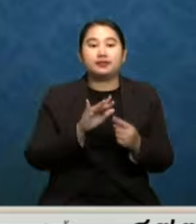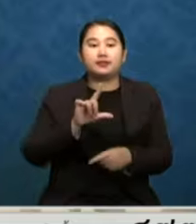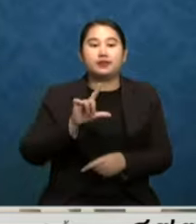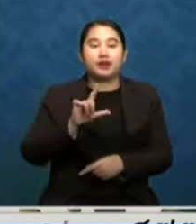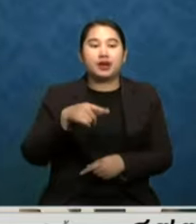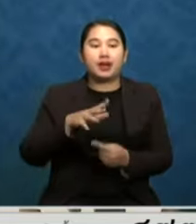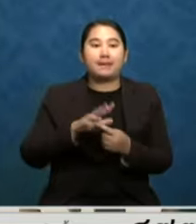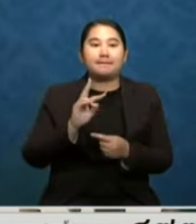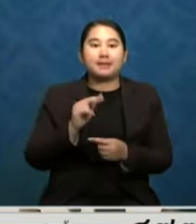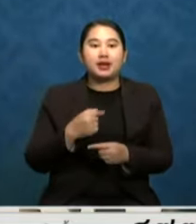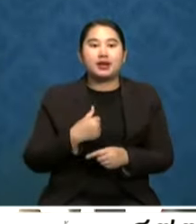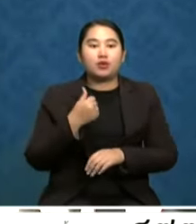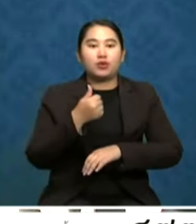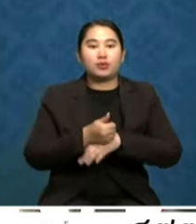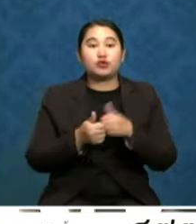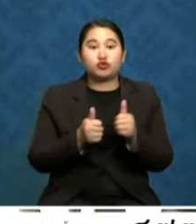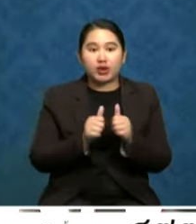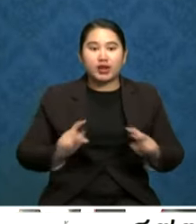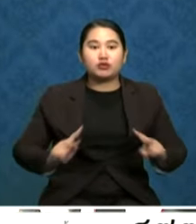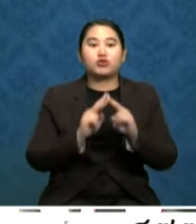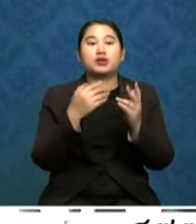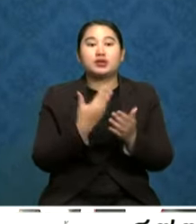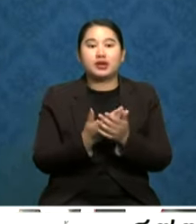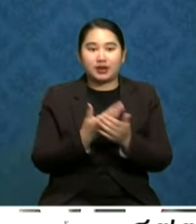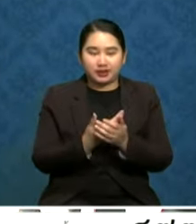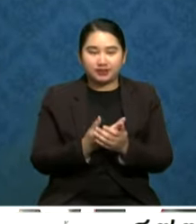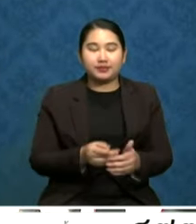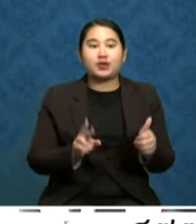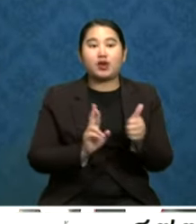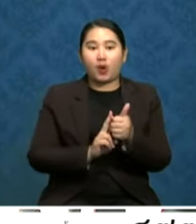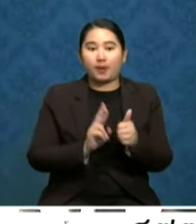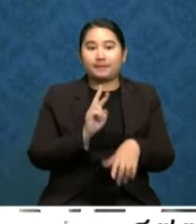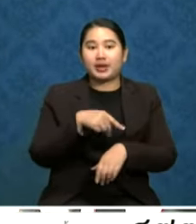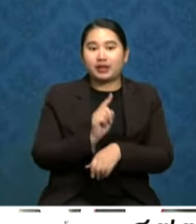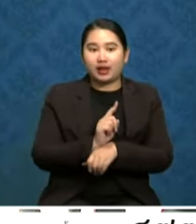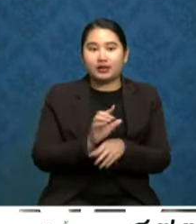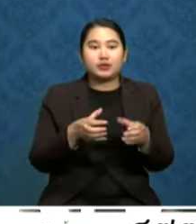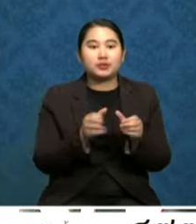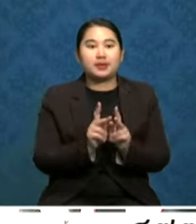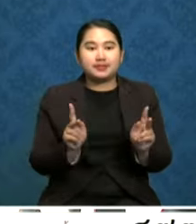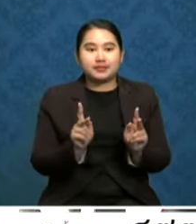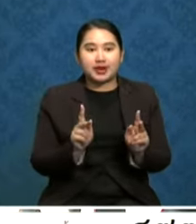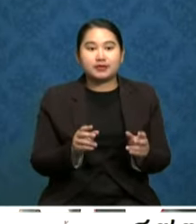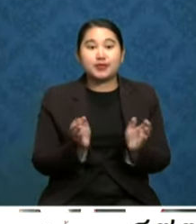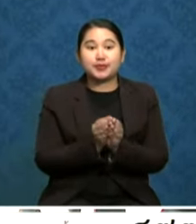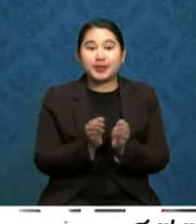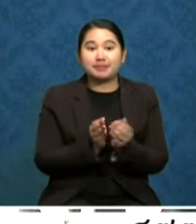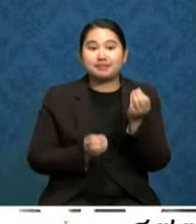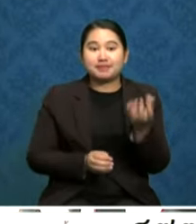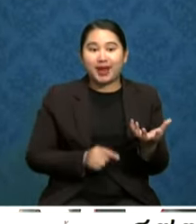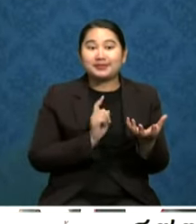ช่วยวารกระทรวงการคลังในฐานะรองประธานกรรมาธิการเอ่อและกรรมาธิการเสียมาๆนะ